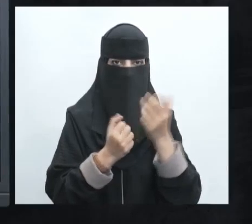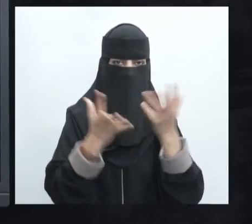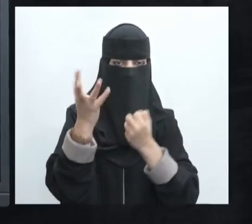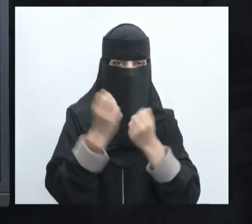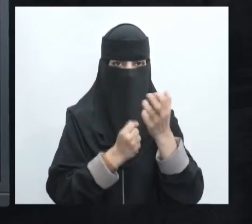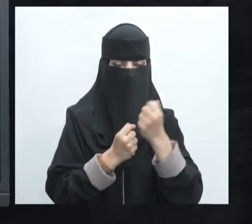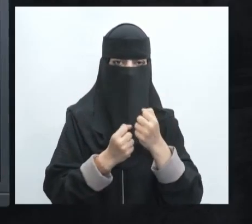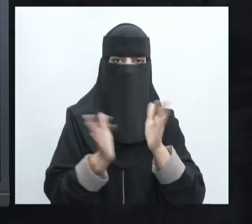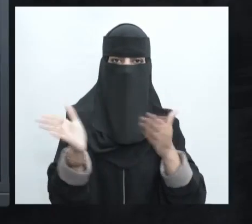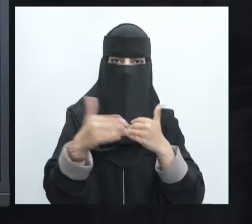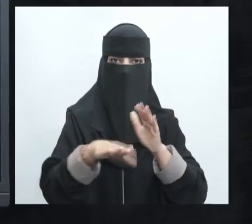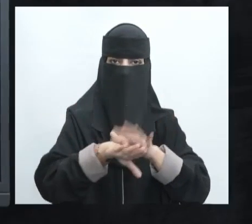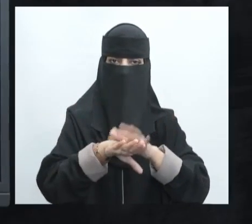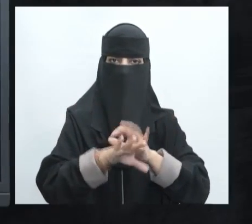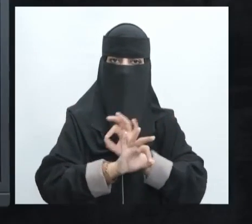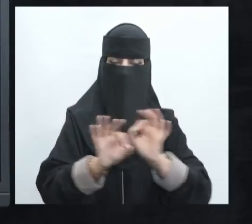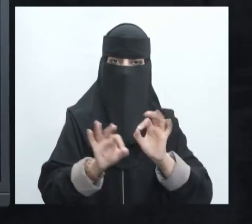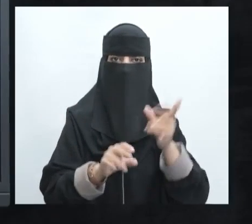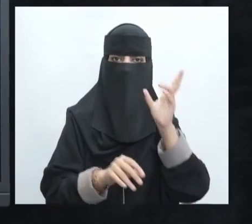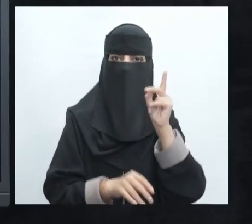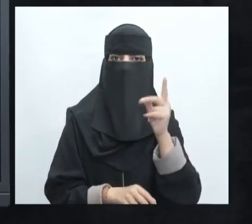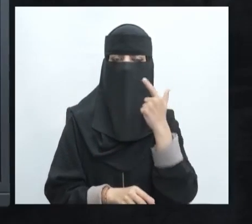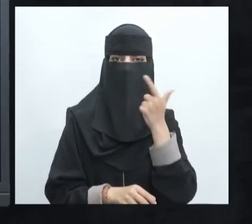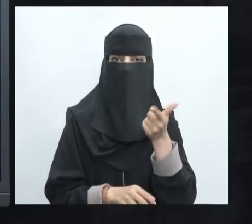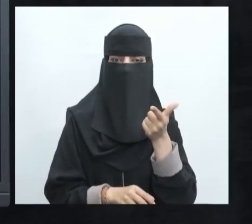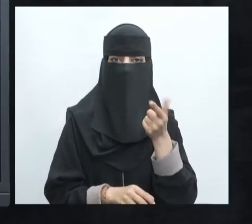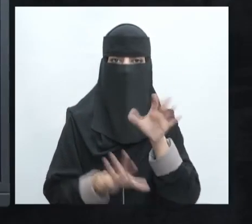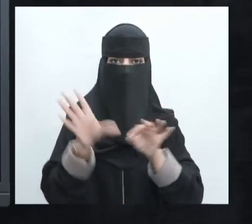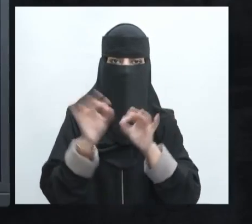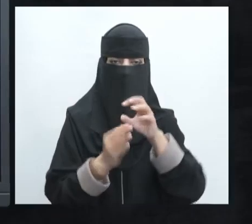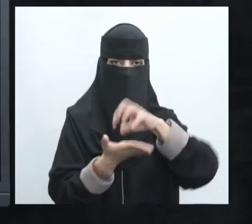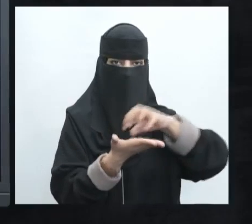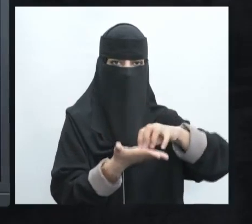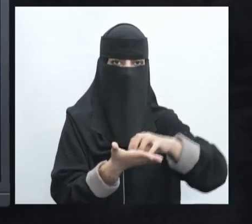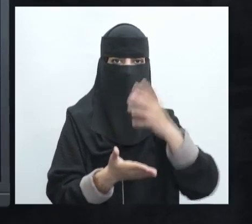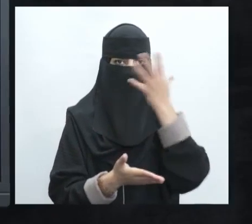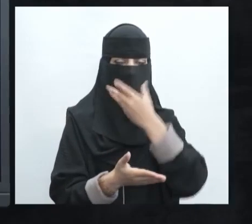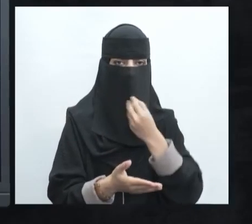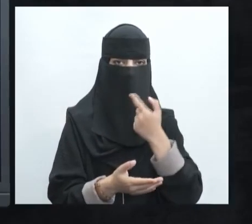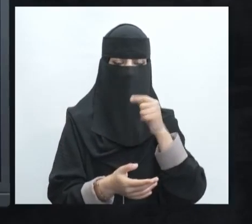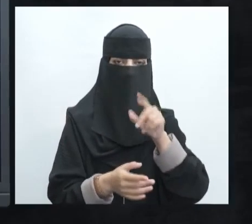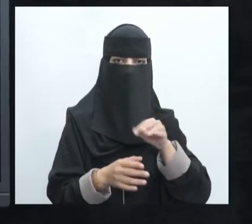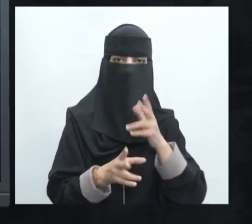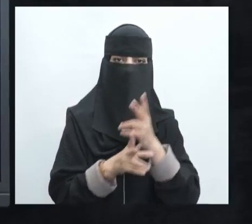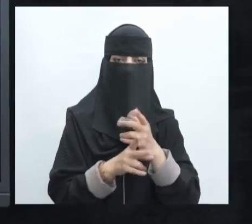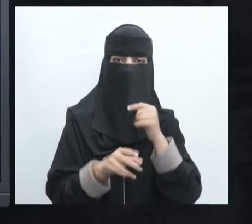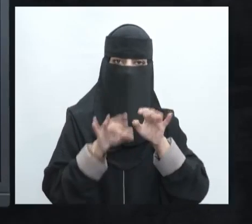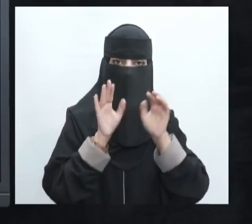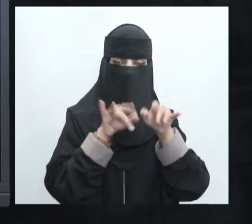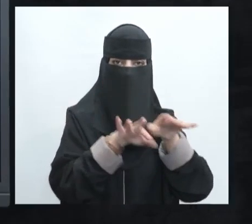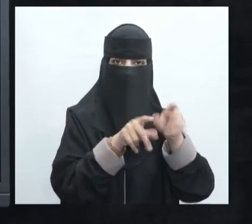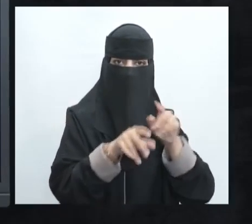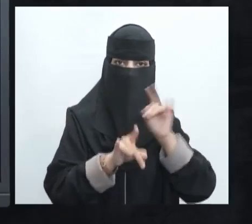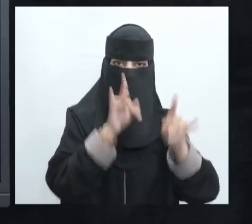استيراد البضائع. ممتاز، وتعرفنا كذلك على بعض المناطق الجميلة التي يقضي المصطفون